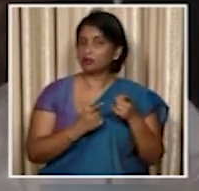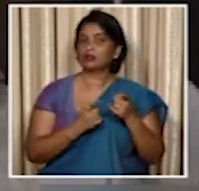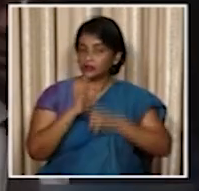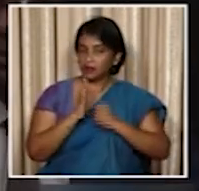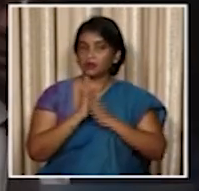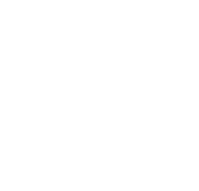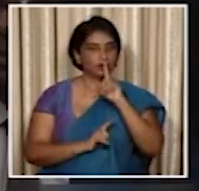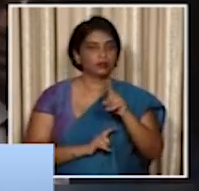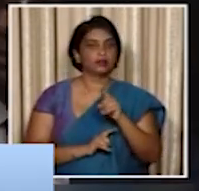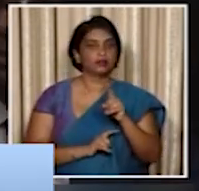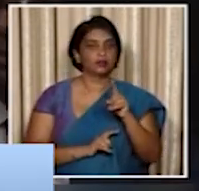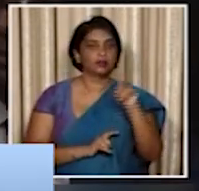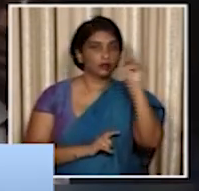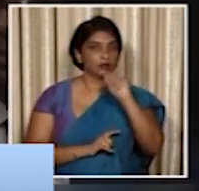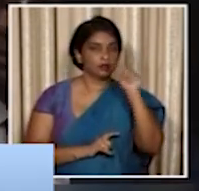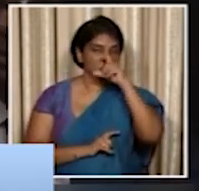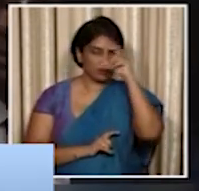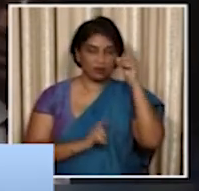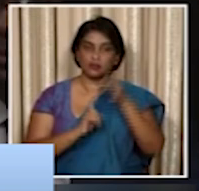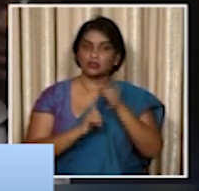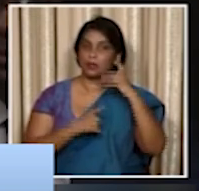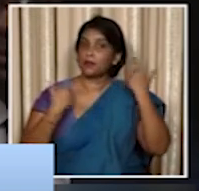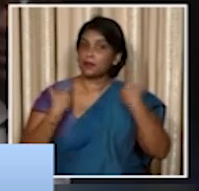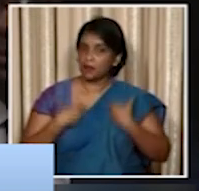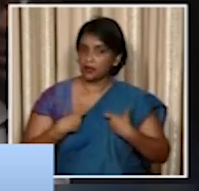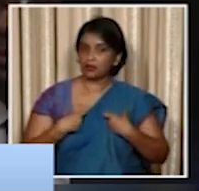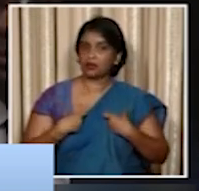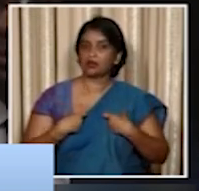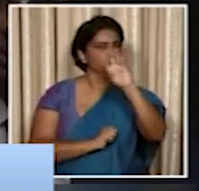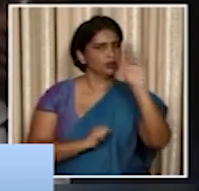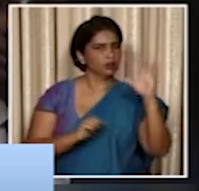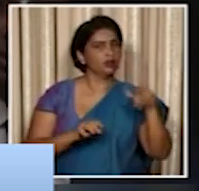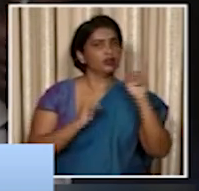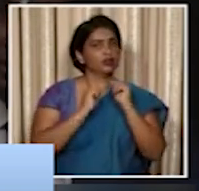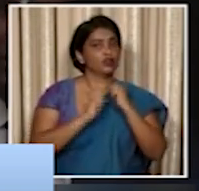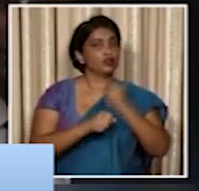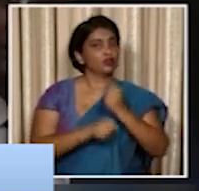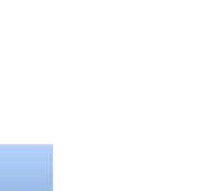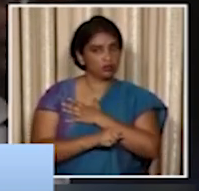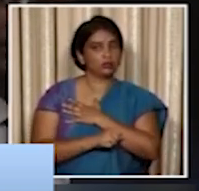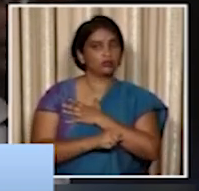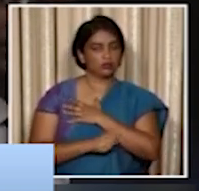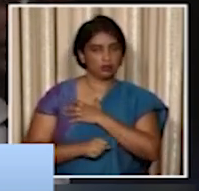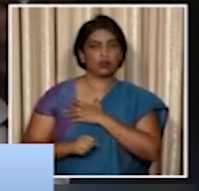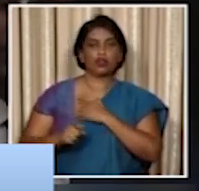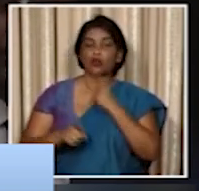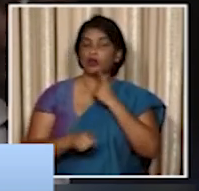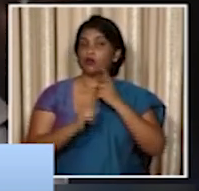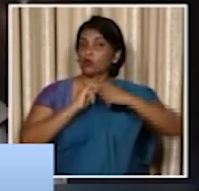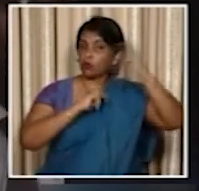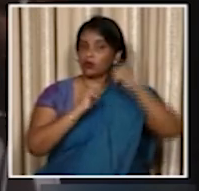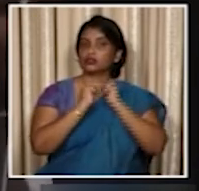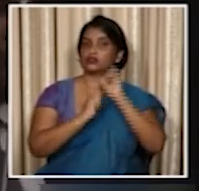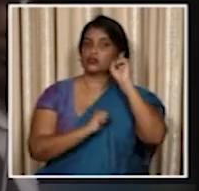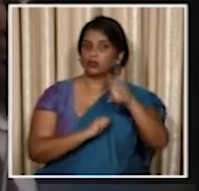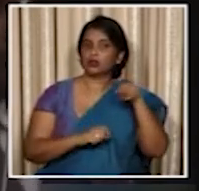පත්වීම් දෙනවා. මෛත්‍රීපාල සිරිසේන ජනාධිපතිතුමා, මහින්ද රාජපක්ෂ ජනාධිපතිතුමා අවස්ථා දෙකකදී ගෝඨාභය රාජපක්ෂ ජනාධිපතිතුමා උපාධිධාරීන්ට පත්වීම් ලබා දුන්නා.